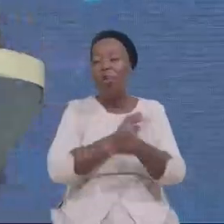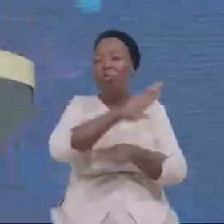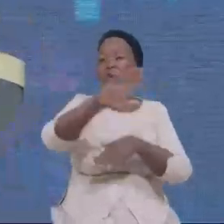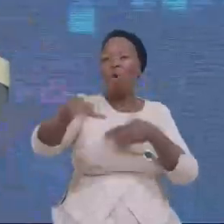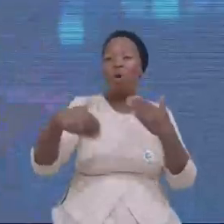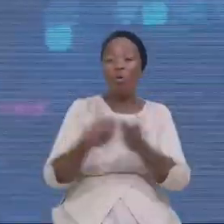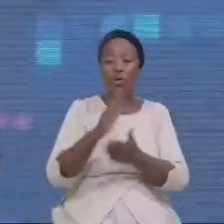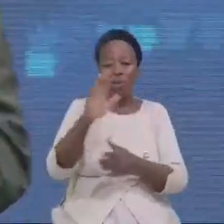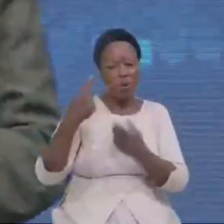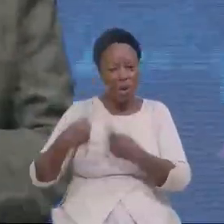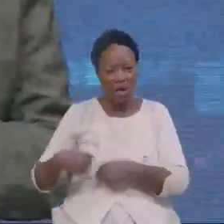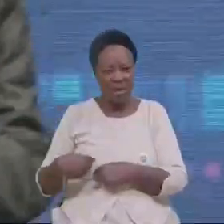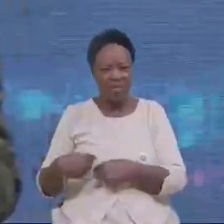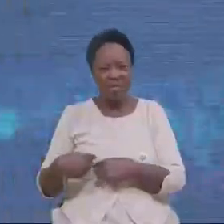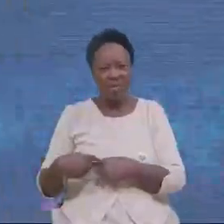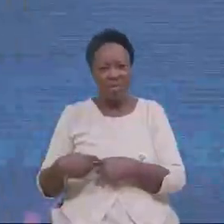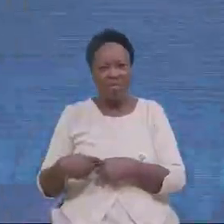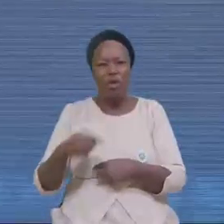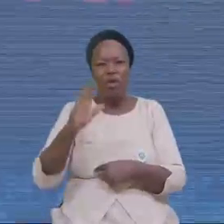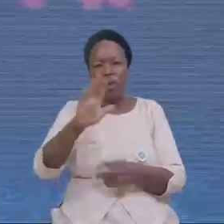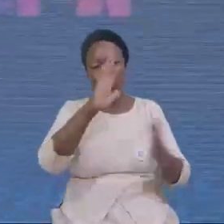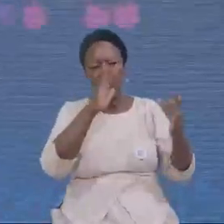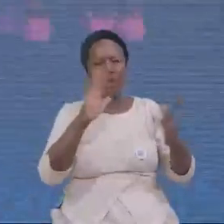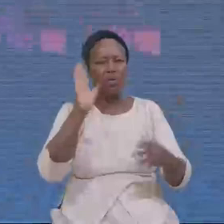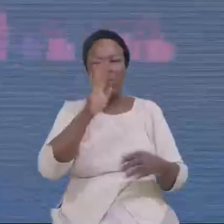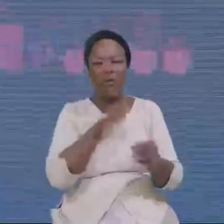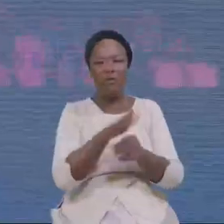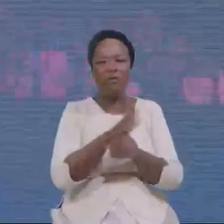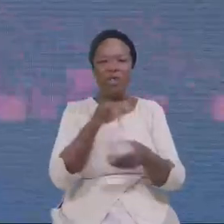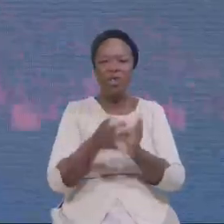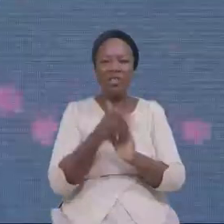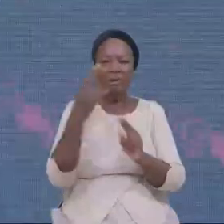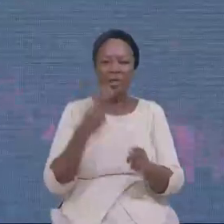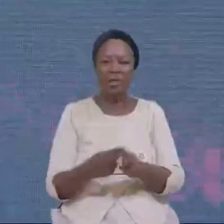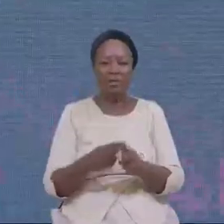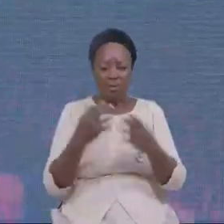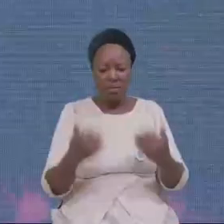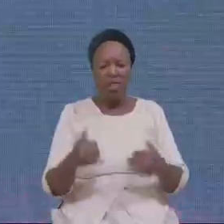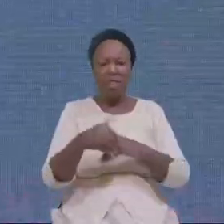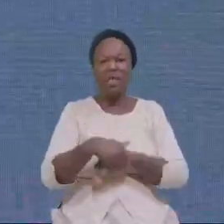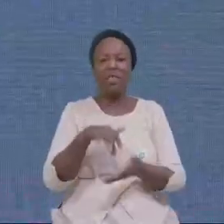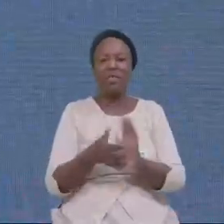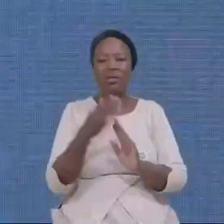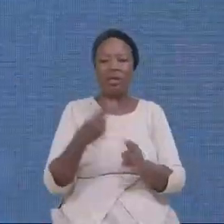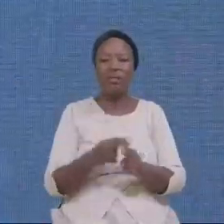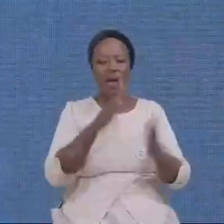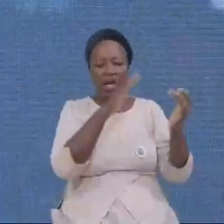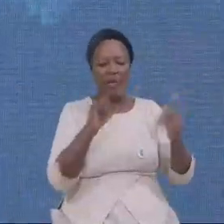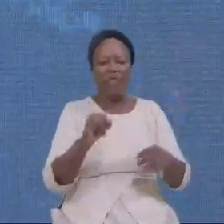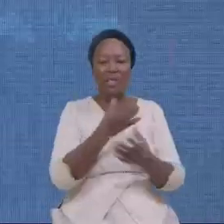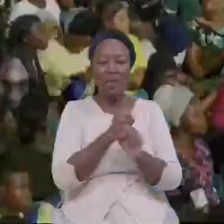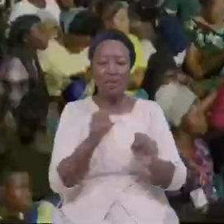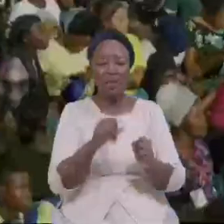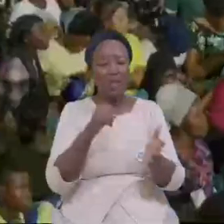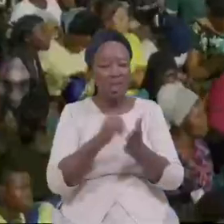cœur. Tes attentes seront accomplies, comblées ce soir. Est-ce que tu espères le salut,